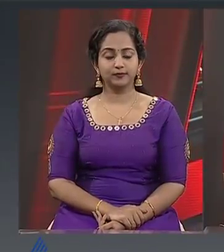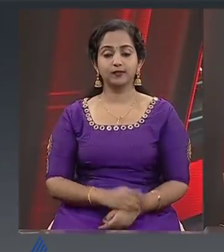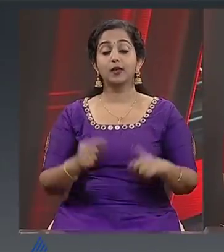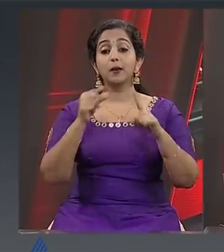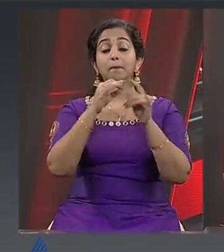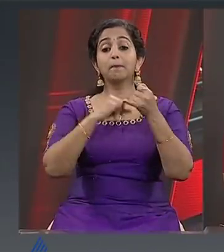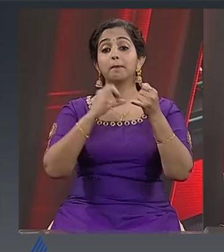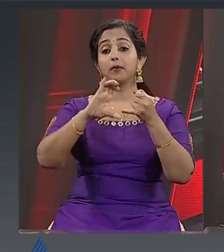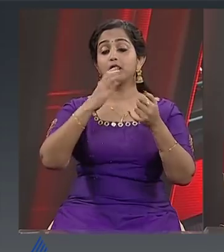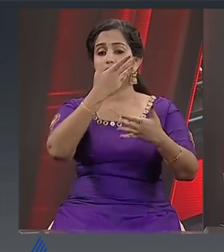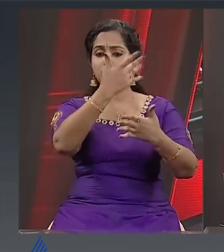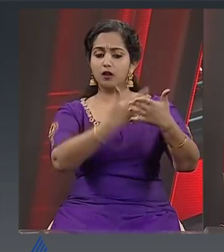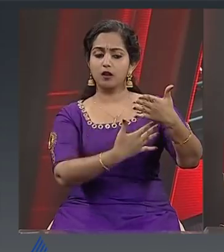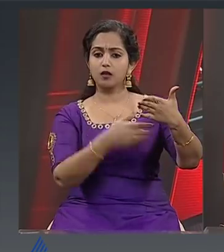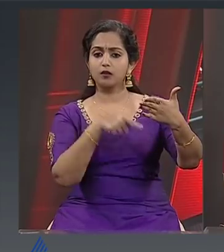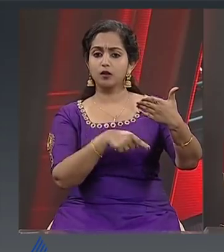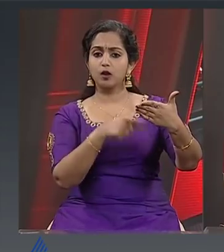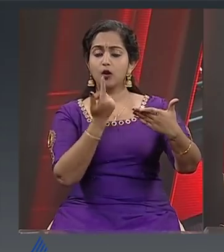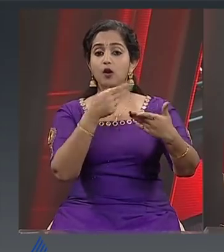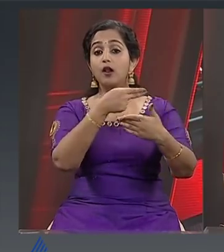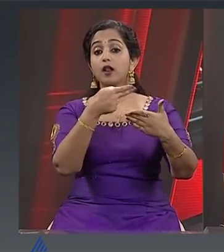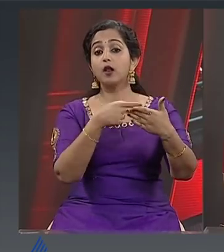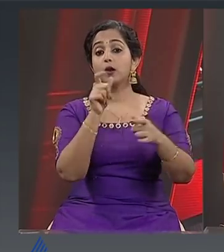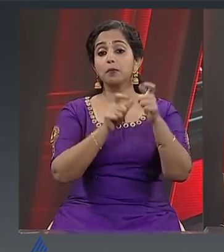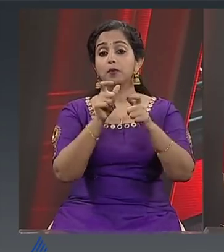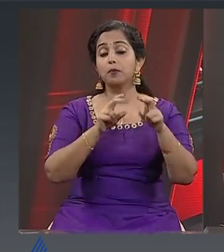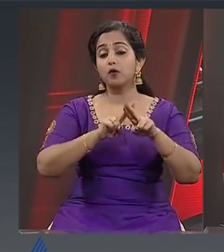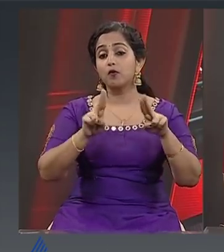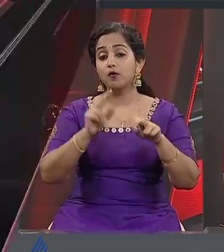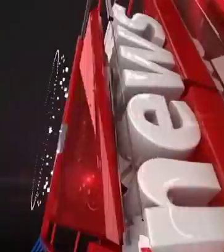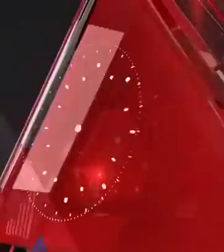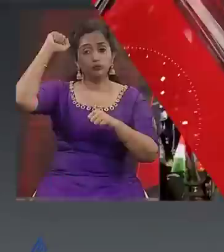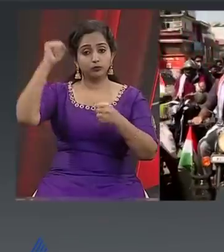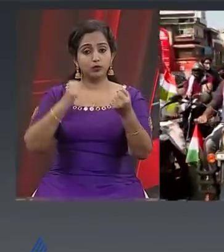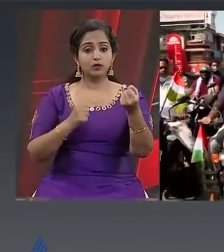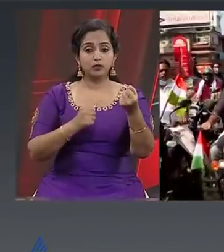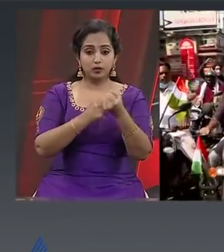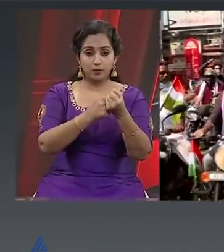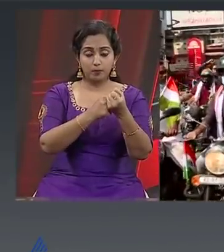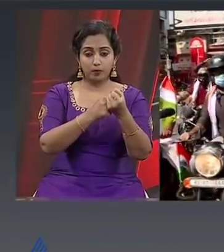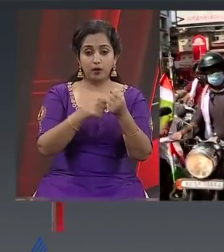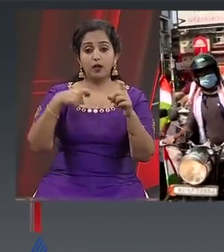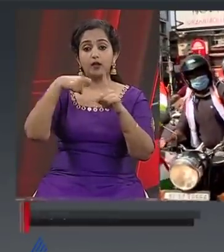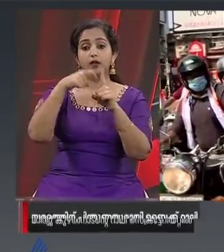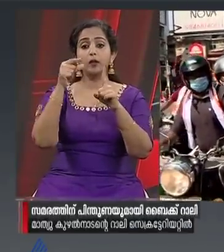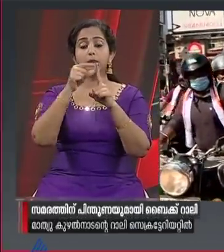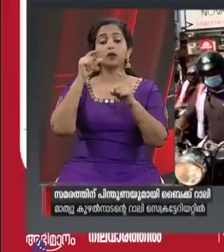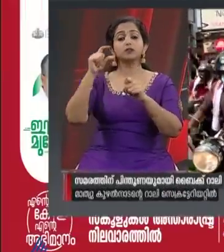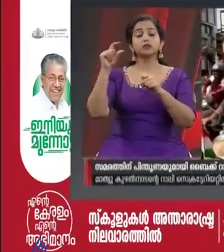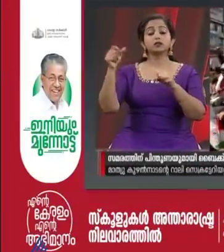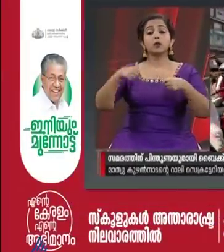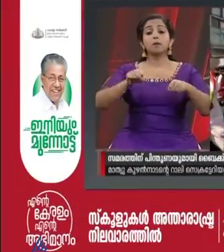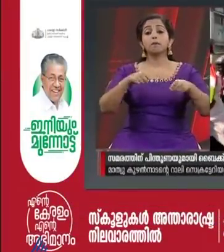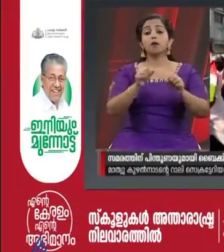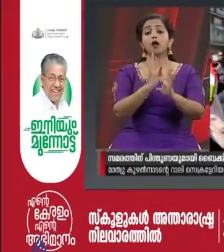PSC റാങ്ക് ലിസ്റ്റിലുള്ള ഉദ്യോഗാർത്ഥികളുടെ സമരത്തിന് പിന്തുണ പ്രഖ്യാപിച്ച് KPCC ജനറൽ സെക്രട്ടറി മാത്യു കുഴൽനാടന്റെ ബൈക്ക് റാലി